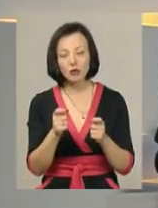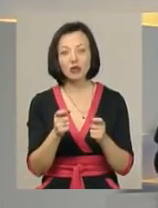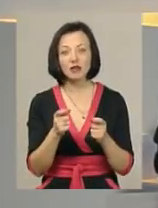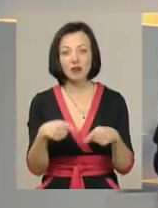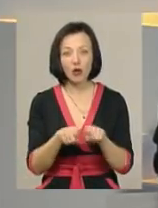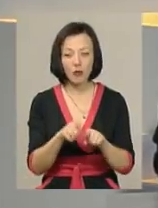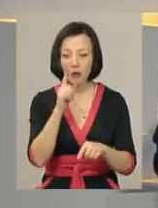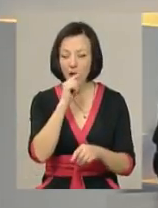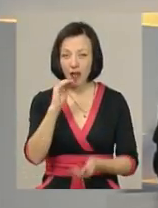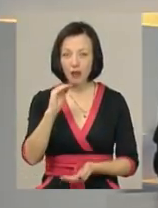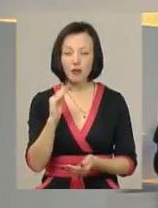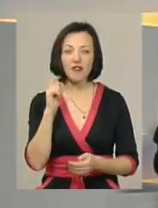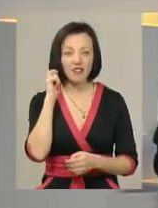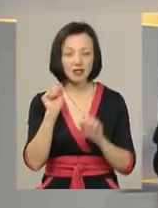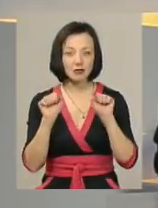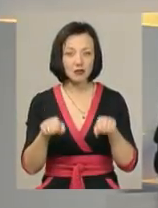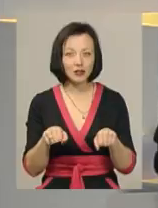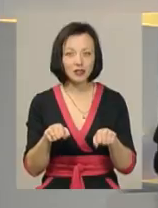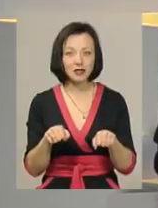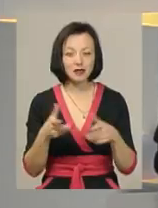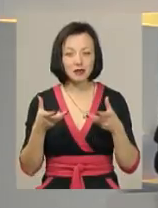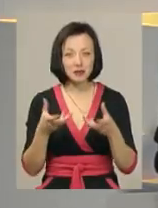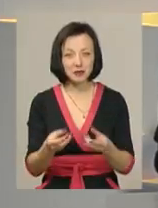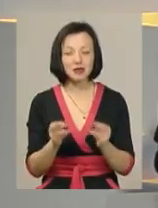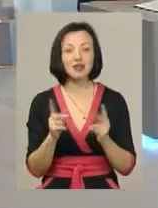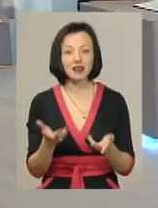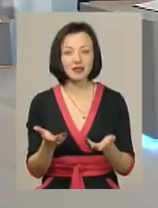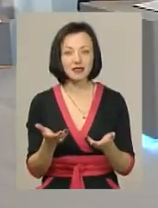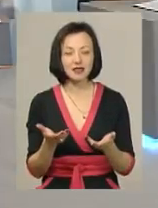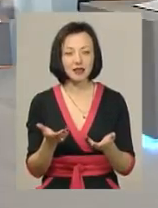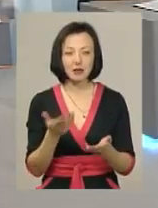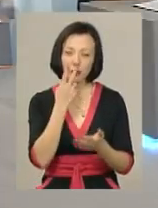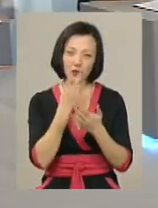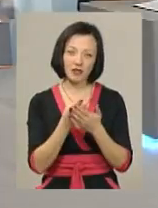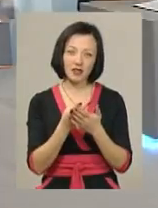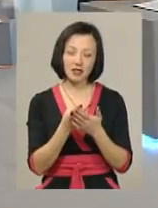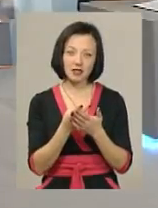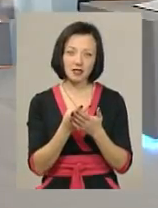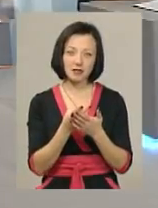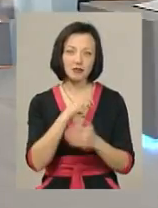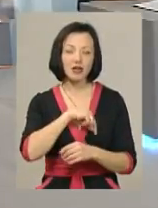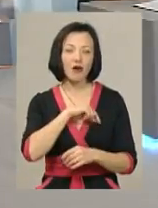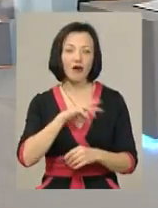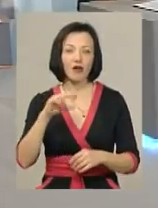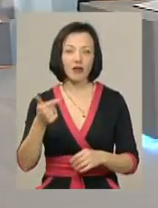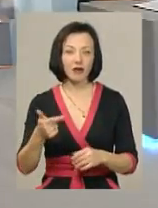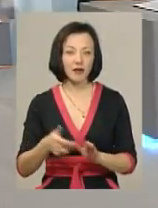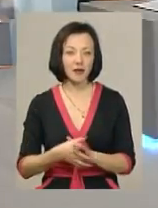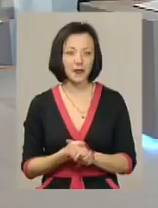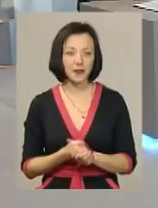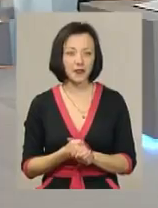який в такому маленькому віці Може якось подарувати Ну от саме якщо подивитись з точки зору психології